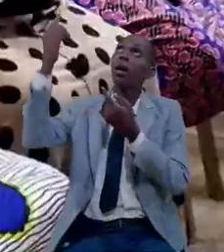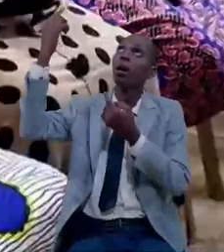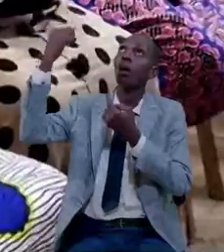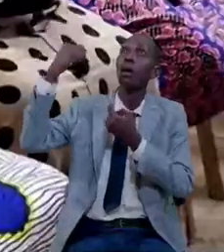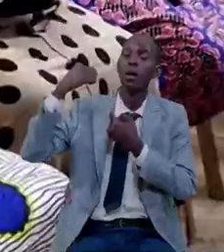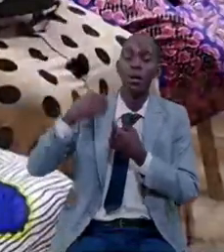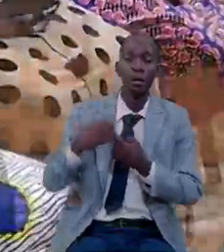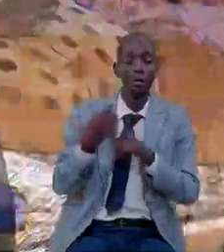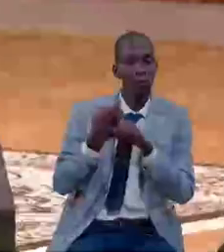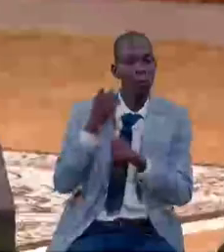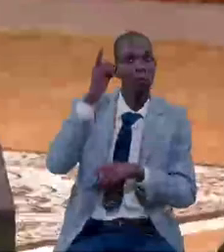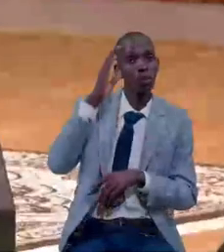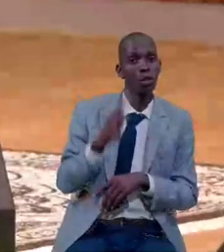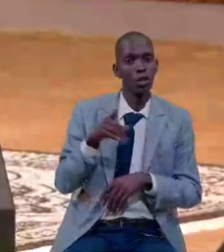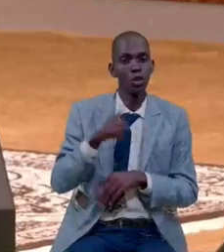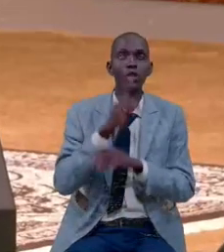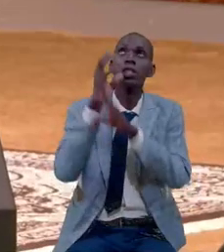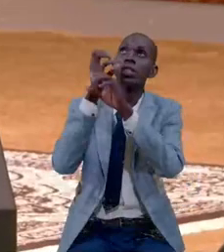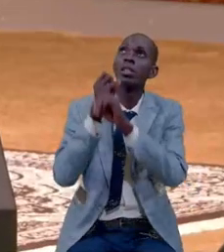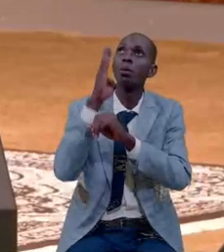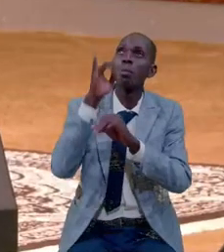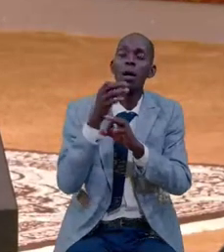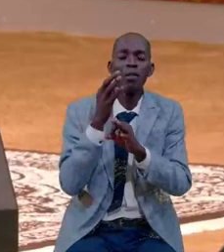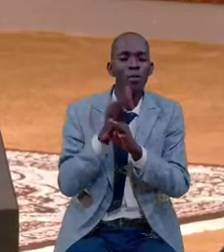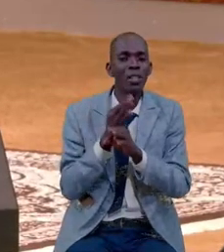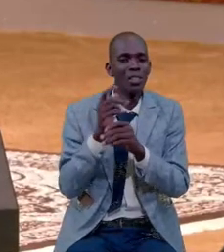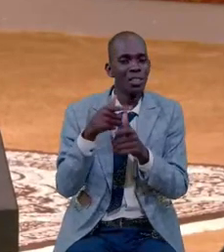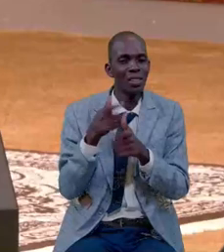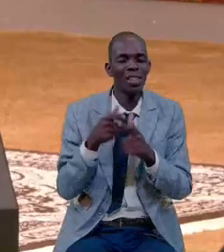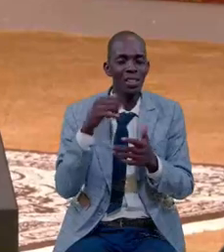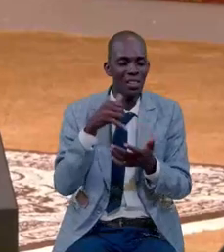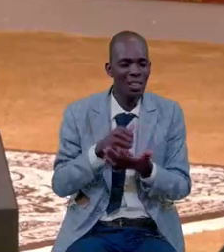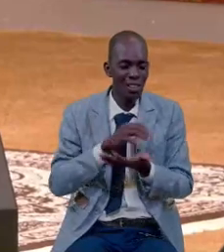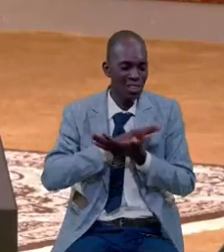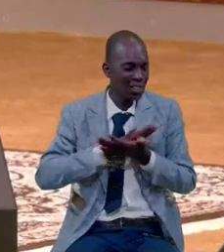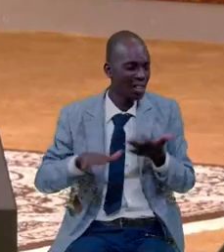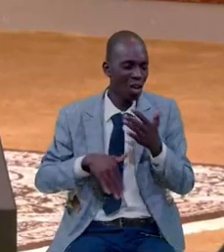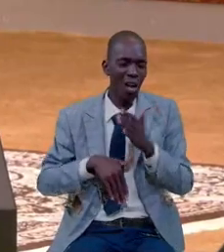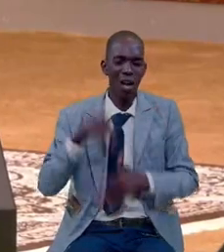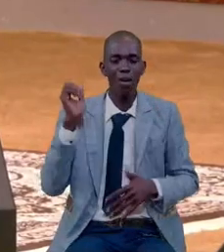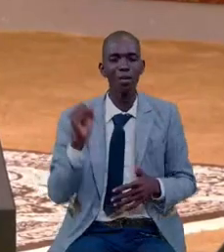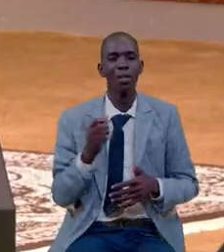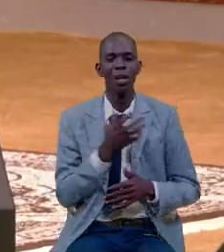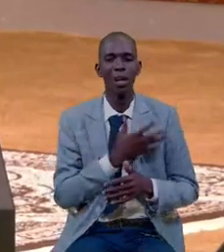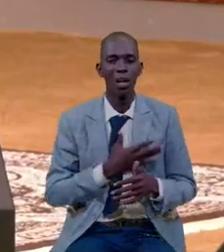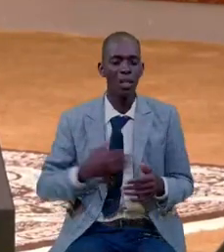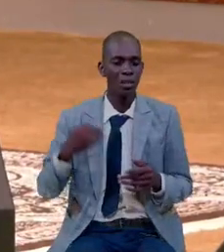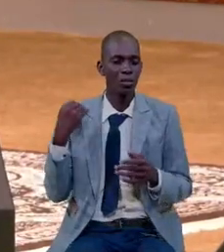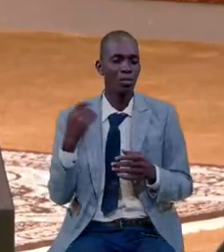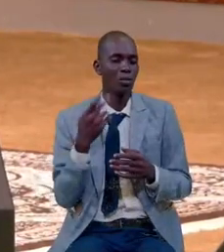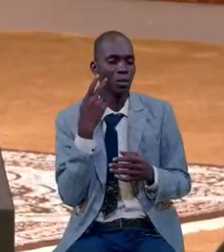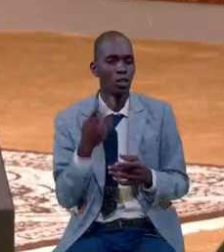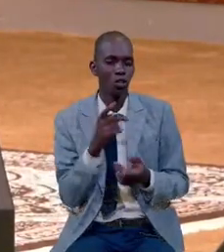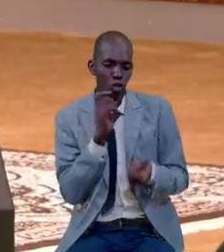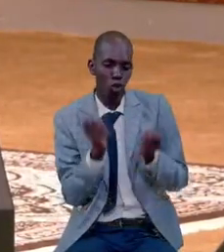de Dieu et que nous recevons par la foi ôte toutes ces choses. Et alors nous passons